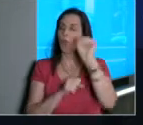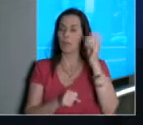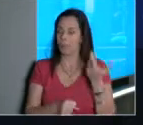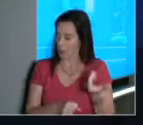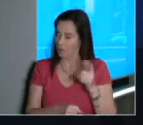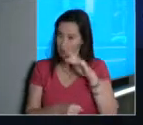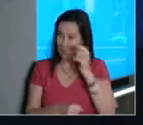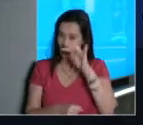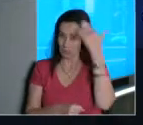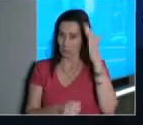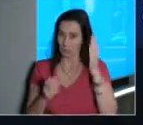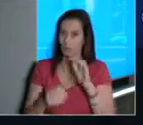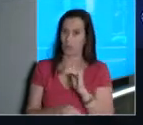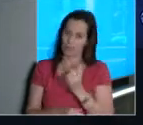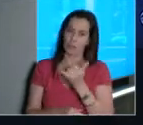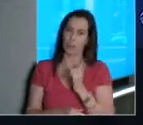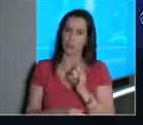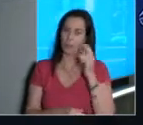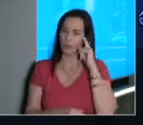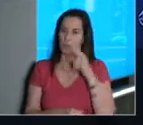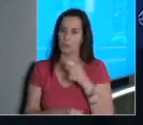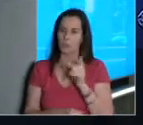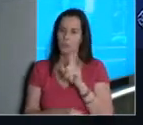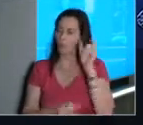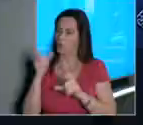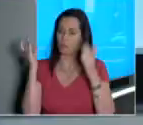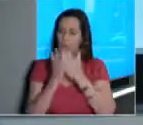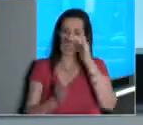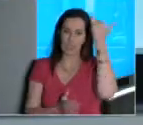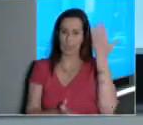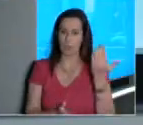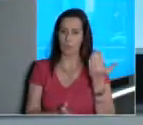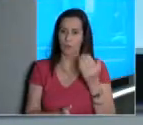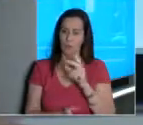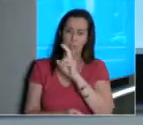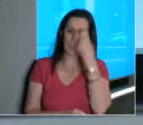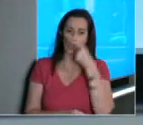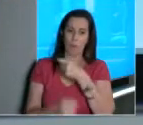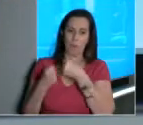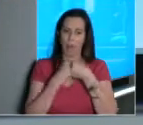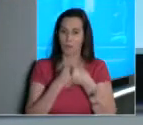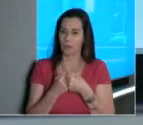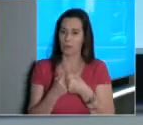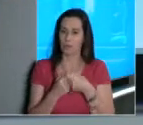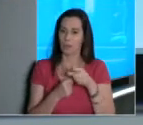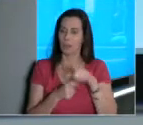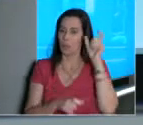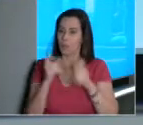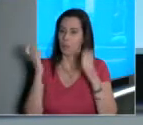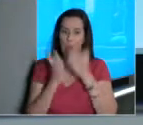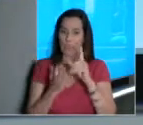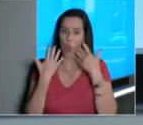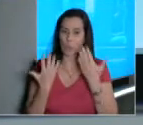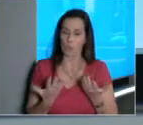נטפלים, אבל הם הגזימו קצת? חד משמעית, אבל אני חושב שזה בכלל לא תושבי אילת שהגזימו, זאת אומרת, גייסו אותם למאבק הזה, זה בכלל תושבי אילת הם